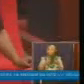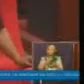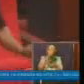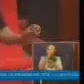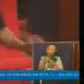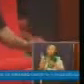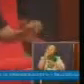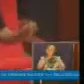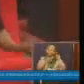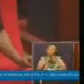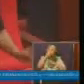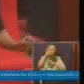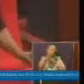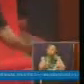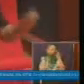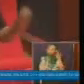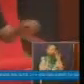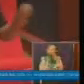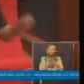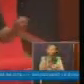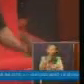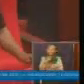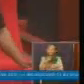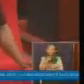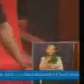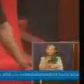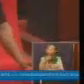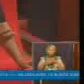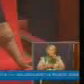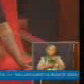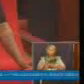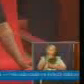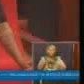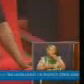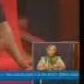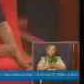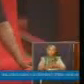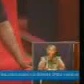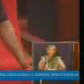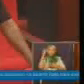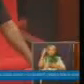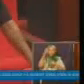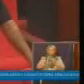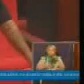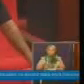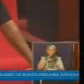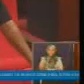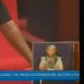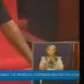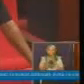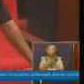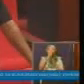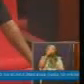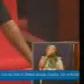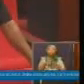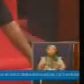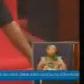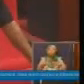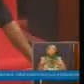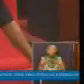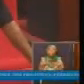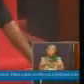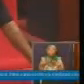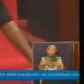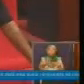ya kutoka, namna ya kukuhamisha mchakato tangu siku nyingi. Sasa mheshimiwa mwenyekiti, mwongozo ninaotaka kuomba, mchakato